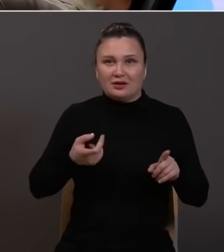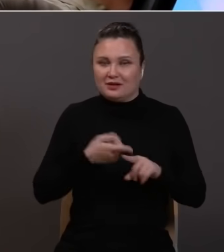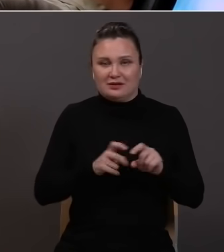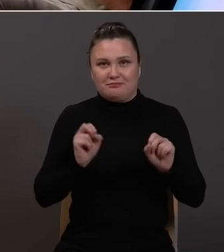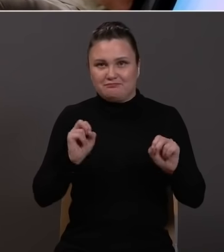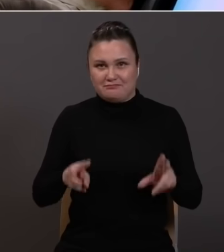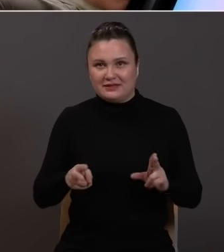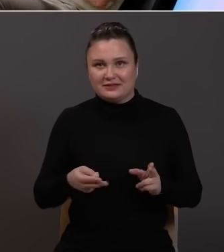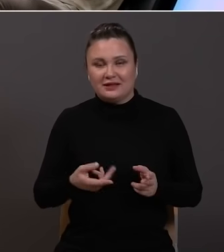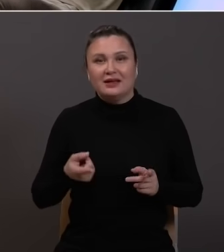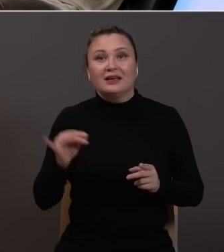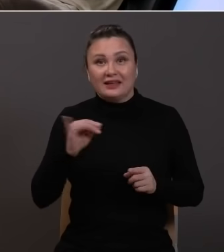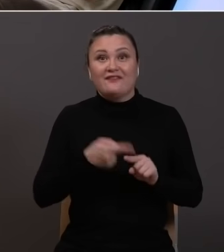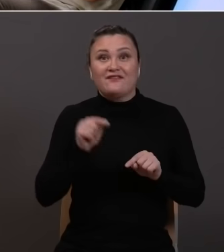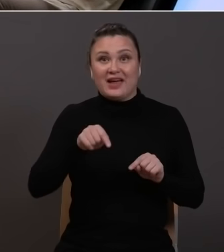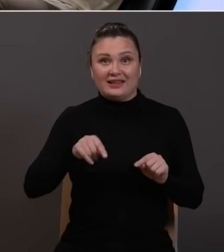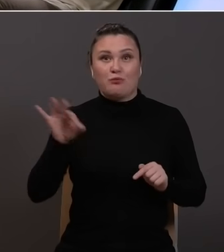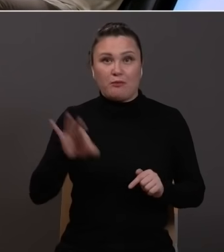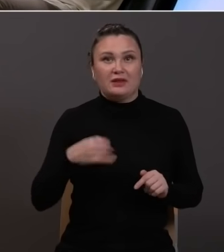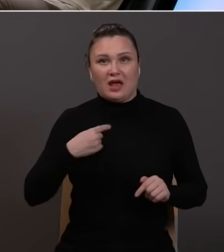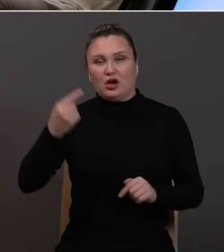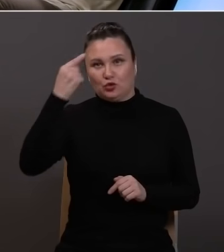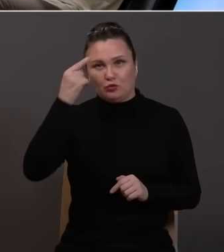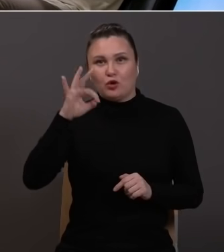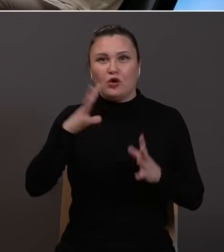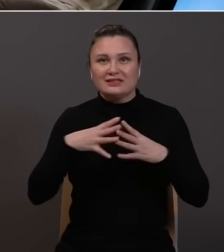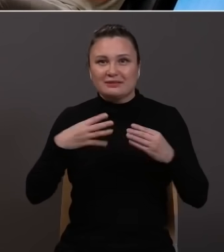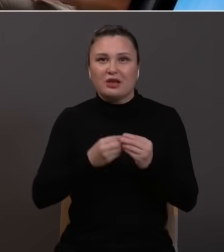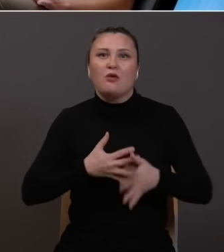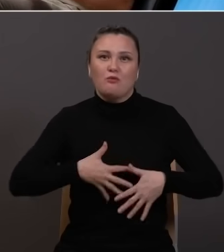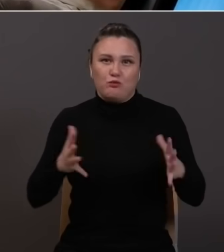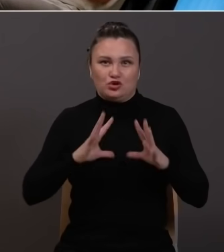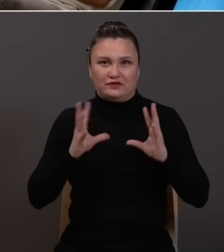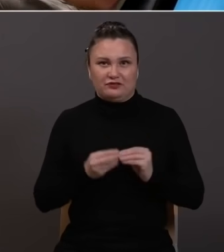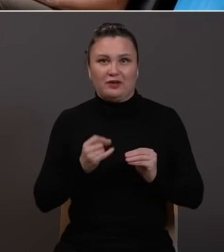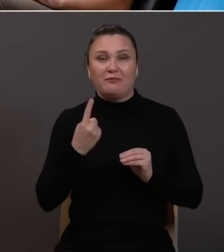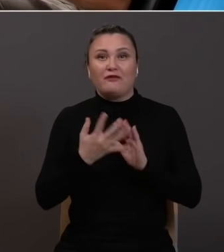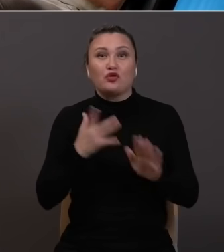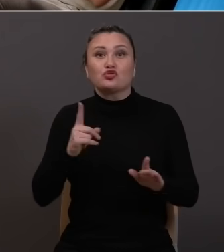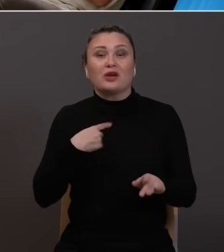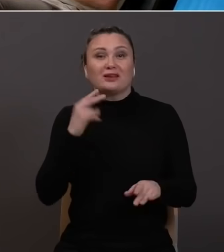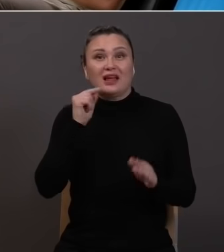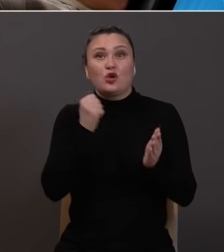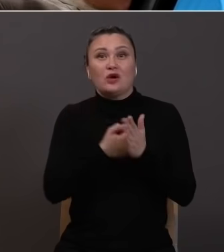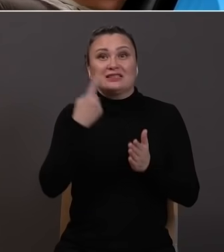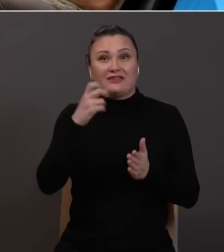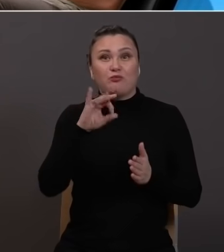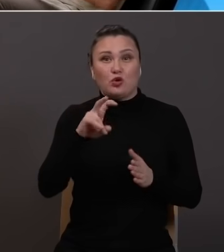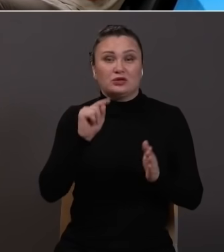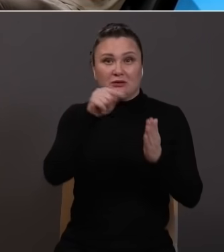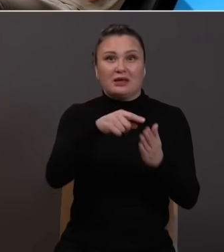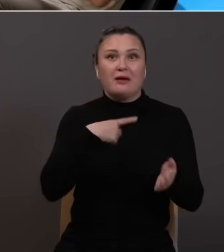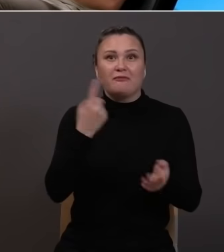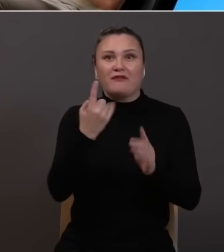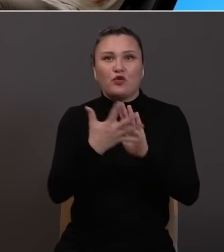конечно, такое вот осознание. И вот в этот момент я, наверное, думал о семье больше всего. И первое, что я сделал, добравшись до Северного полюса, я достал спутниковый телефон